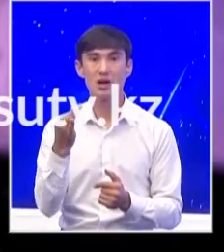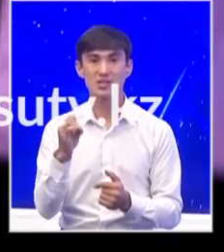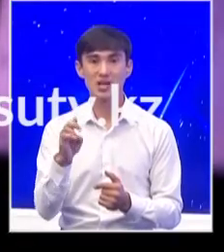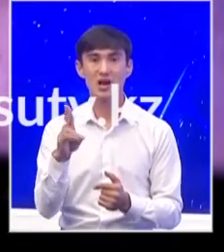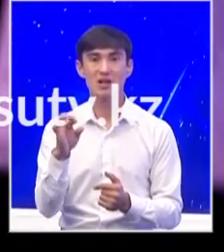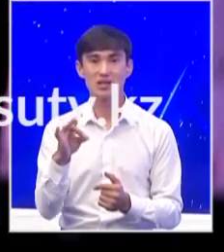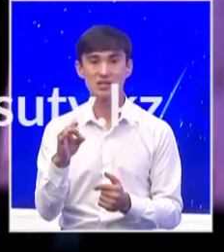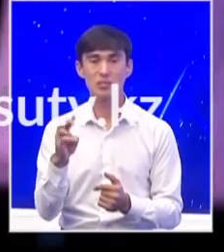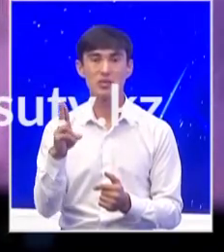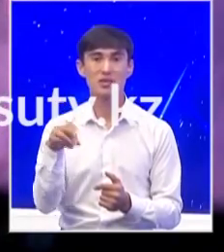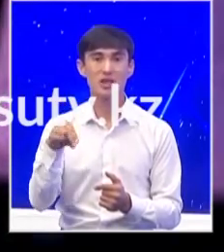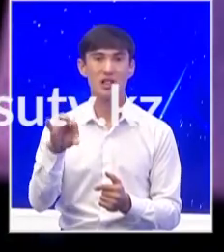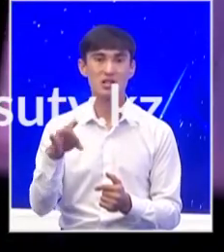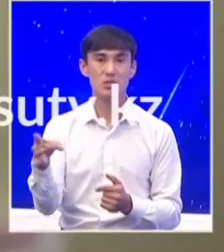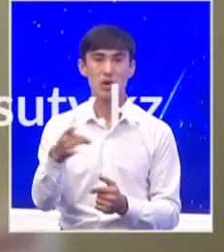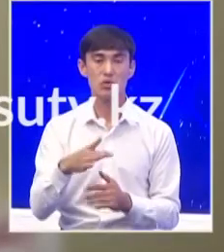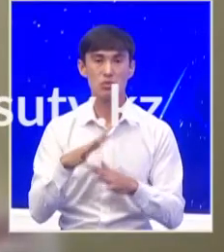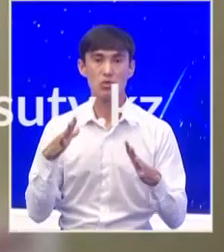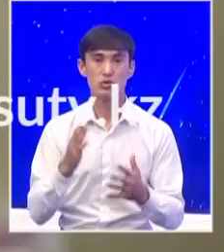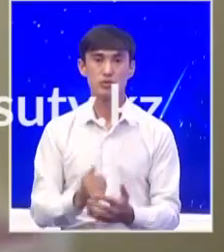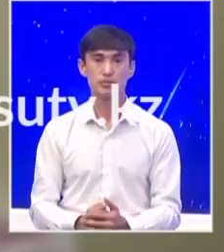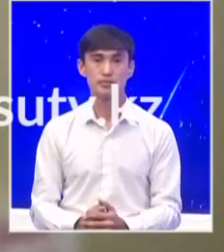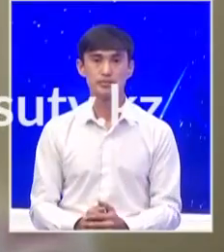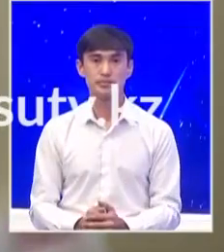Карасайском, Каратальском и Талгарском районах.